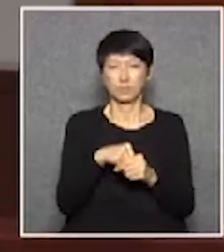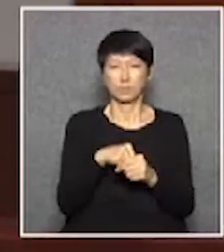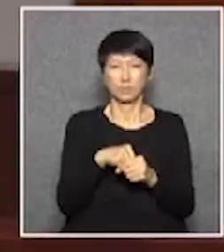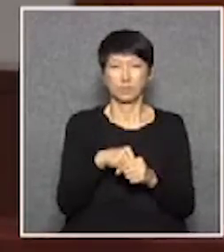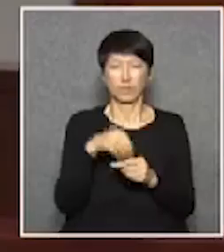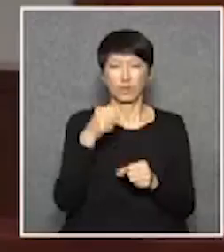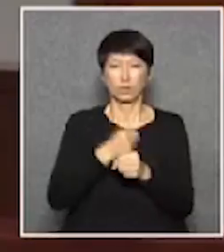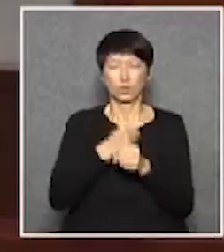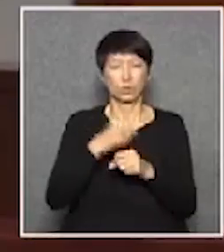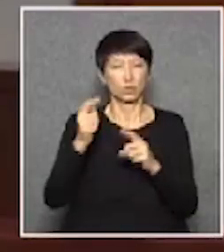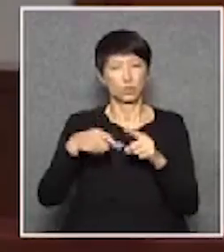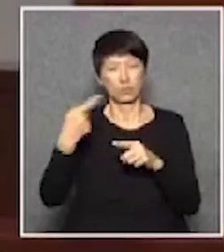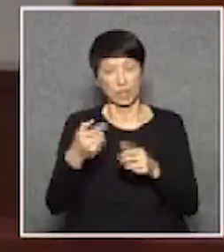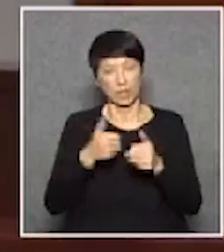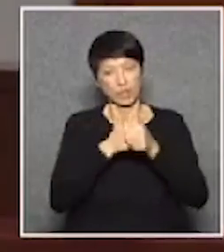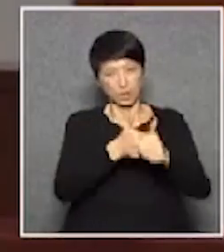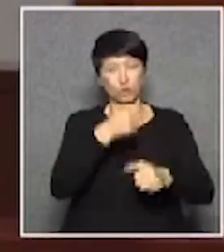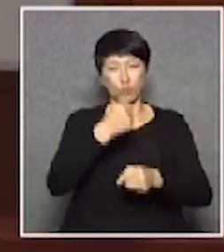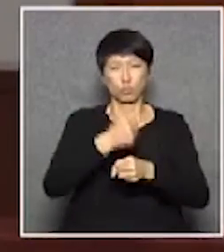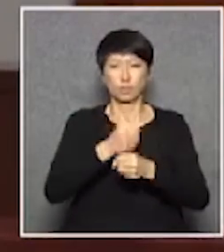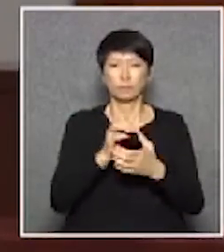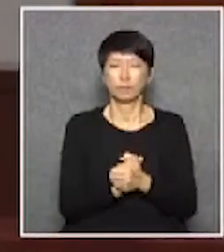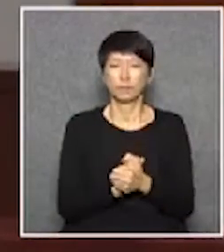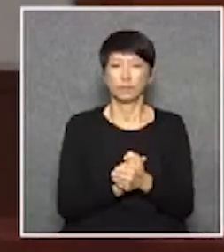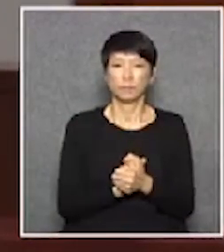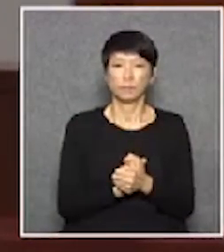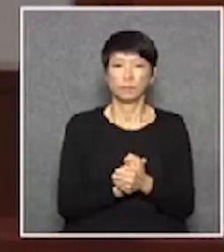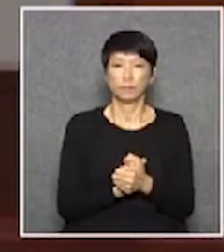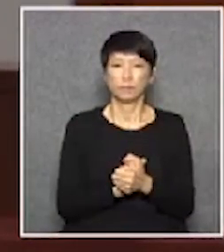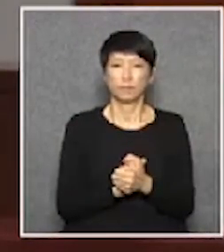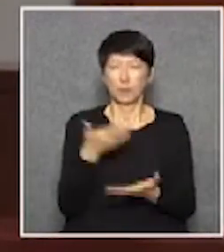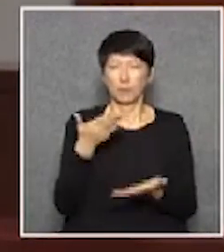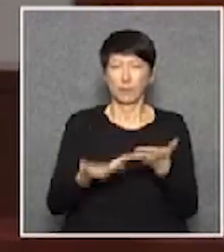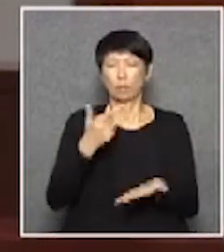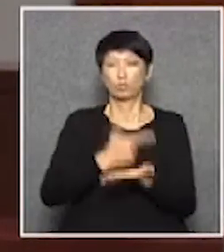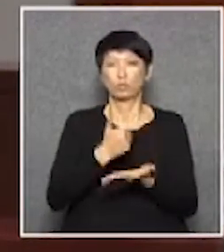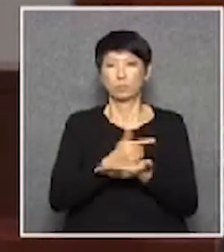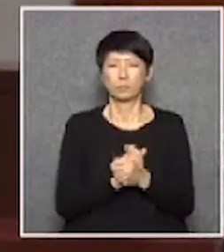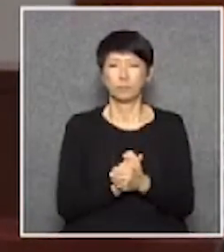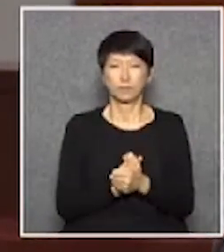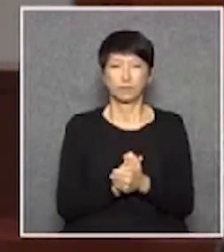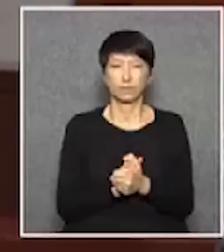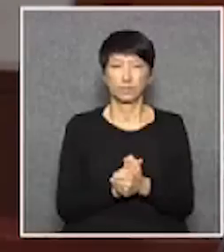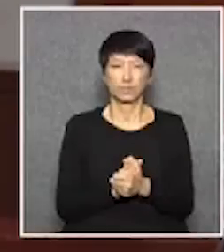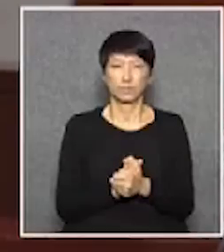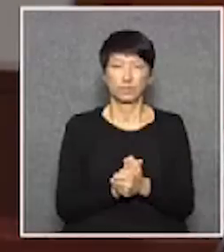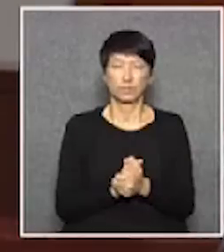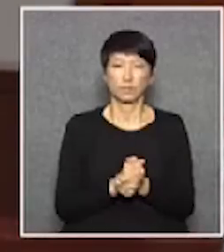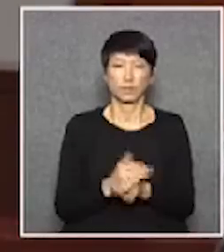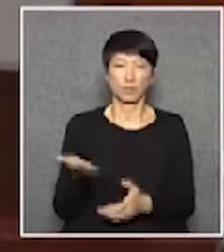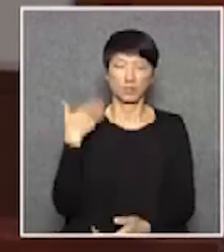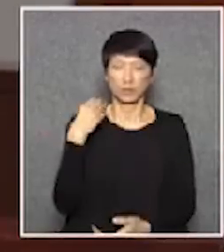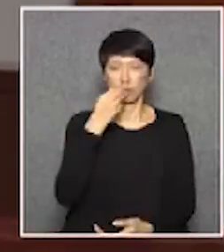其他嘅跟進嘅工作，係咪？咁呢個先至係比較重要嘅，係嘛？所以。即係你特區政府過去鄉郊